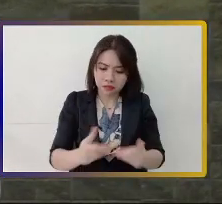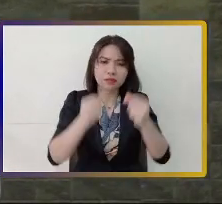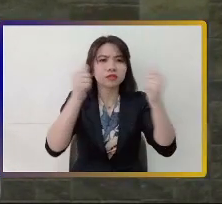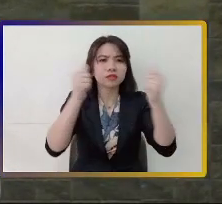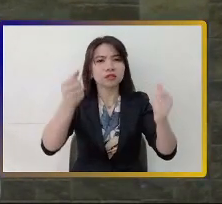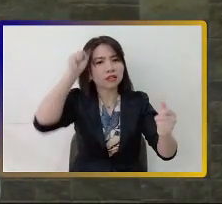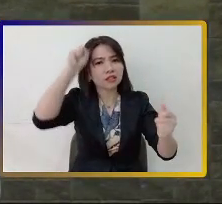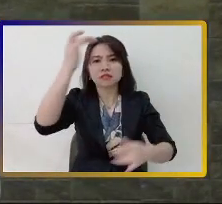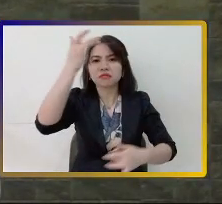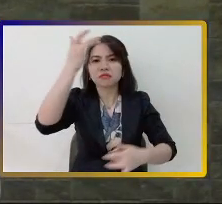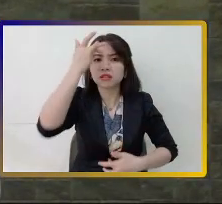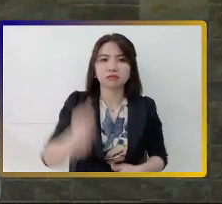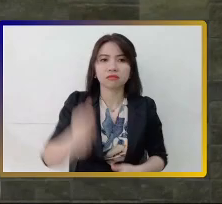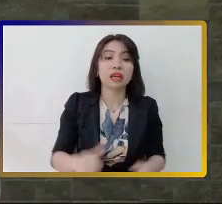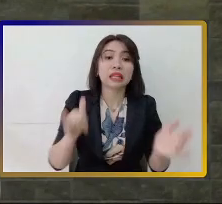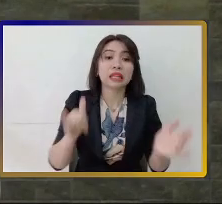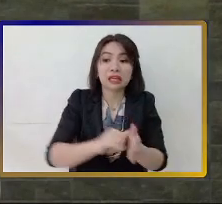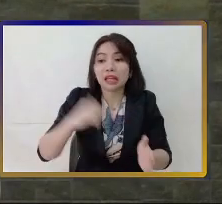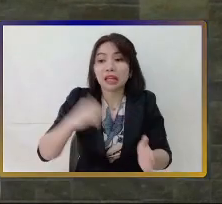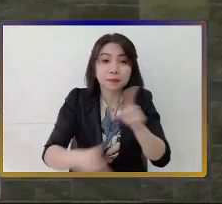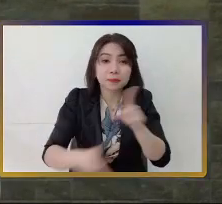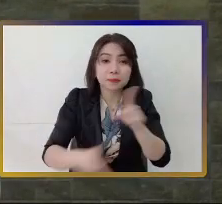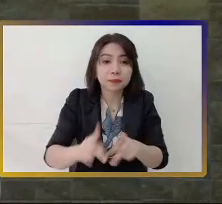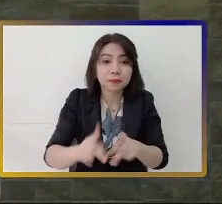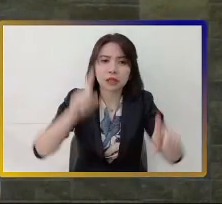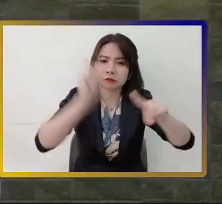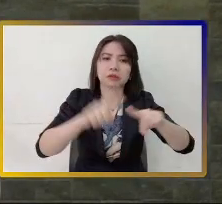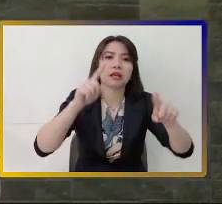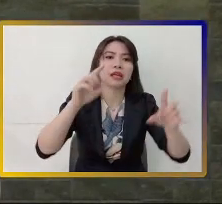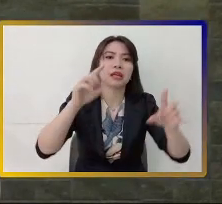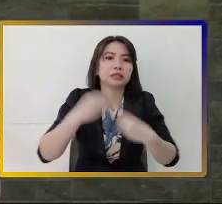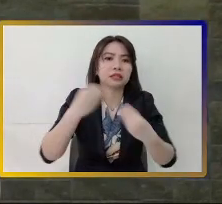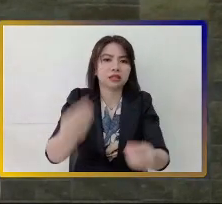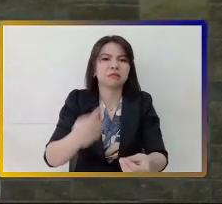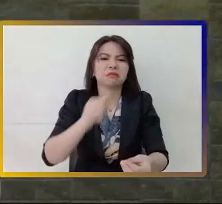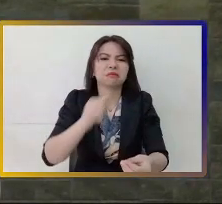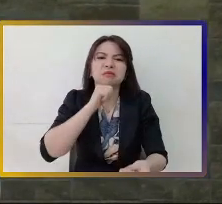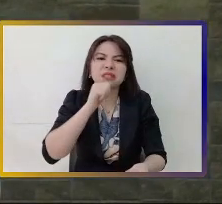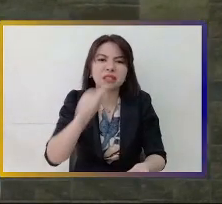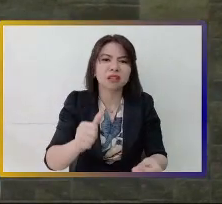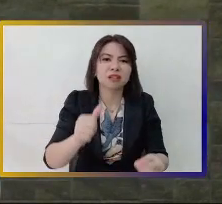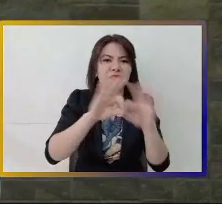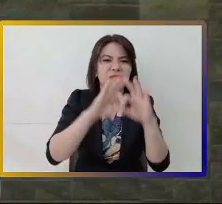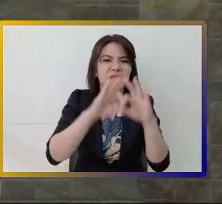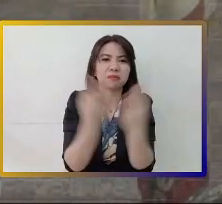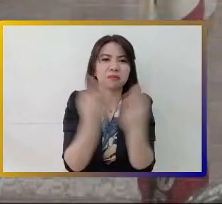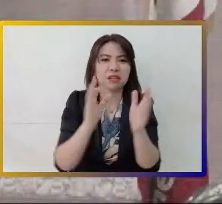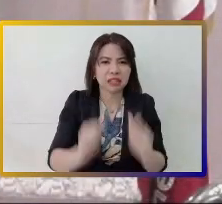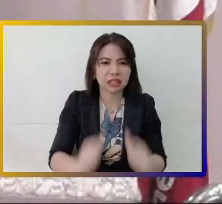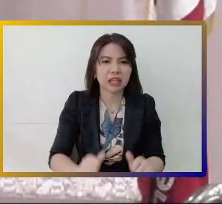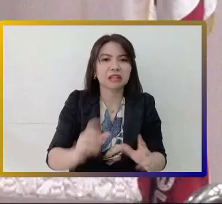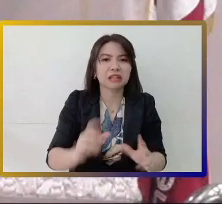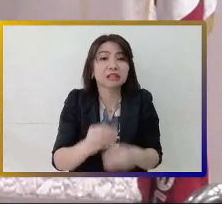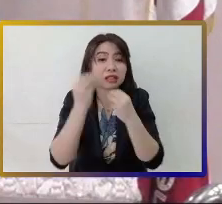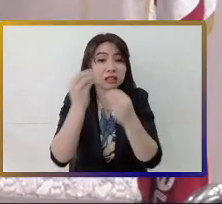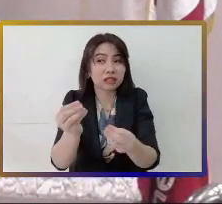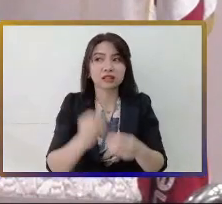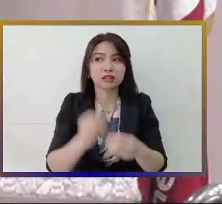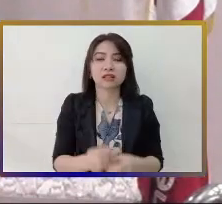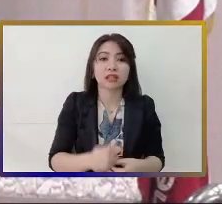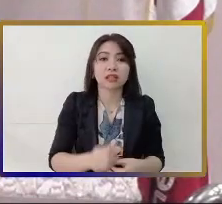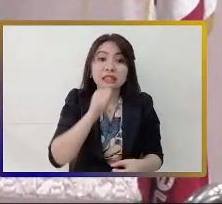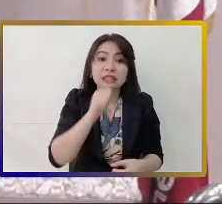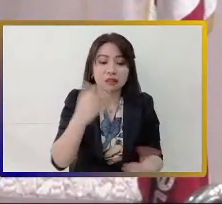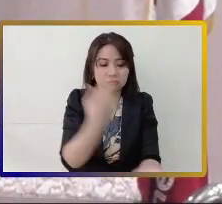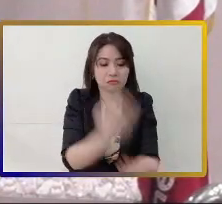kayang ibigay ng lipunan, hindi kayang ibigay ng kanyang kamaganakan, hindi kayang ibigay ng kanyang mga magulang, hindi kayang ibigay ng mga mayayaman,